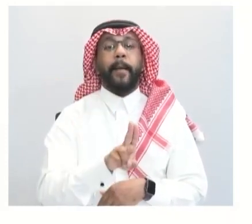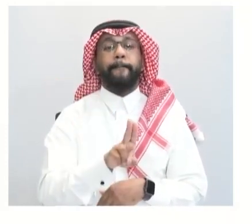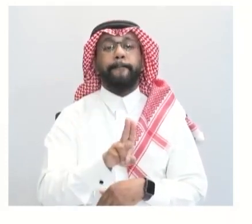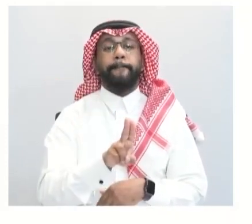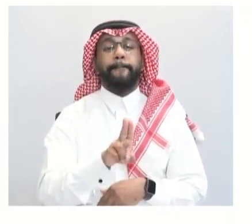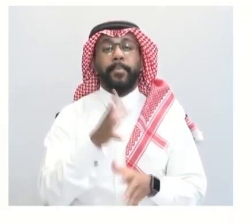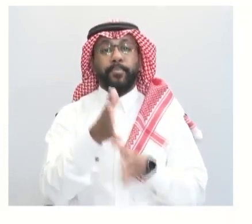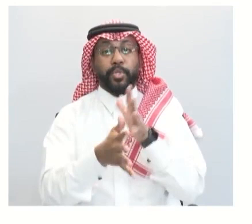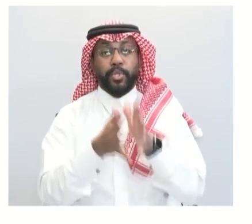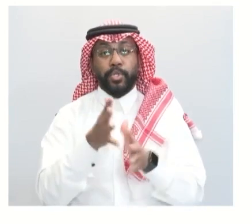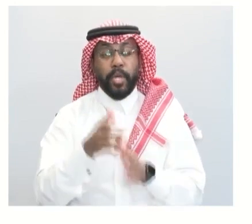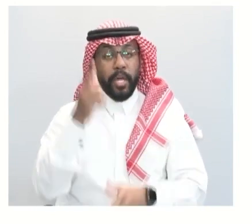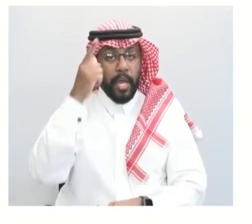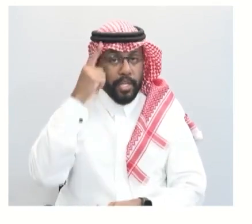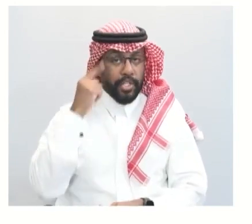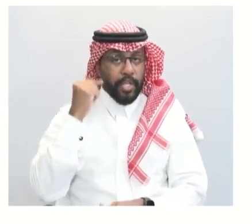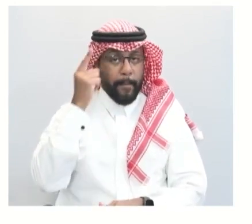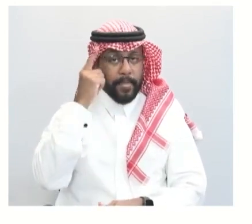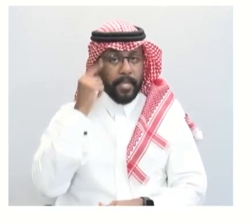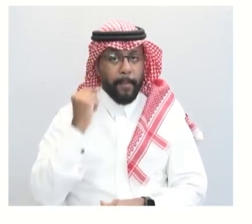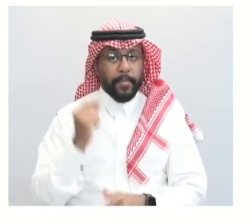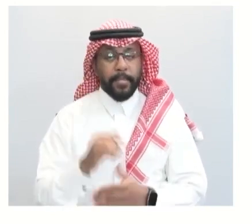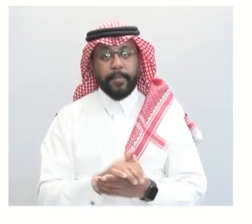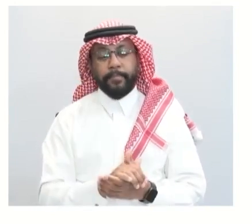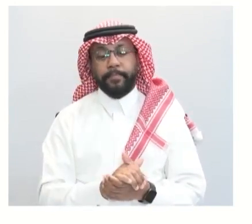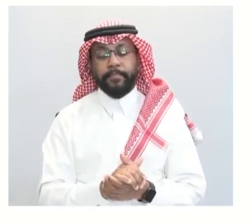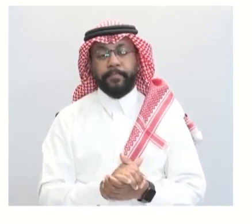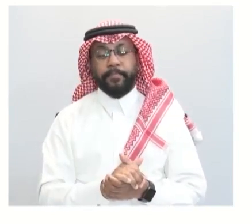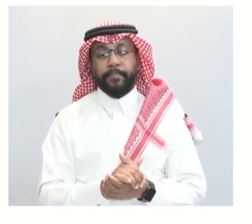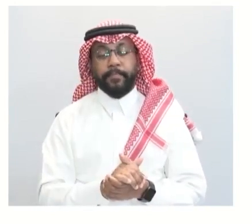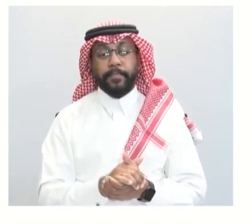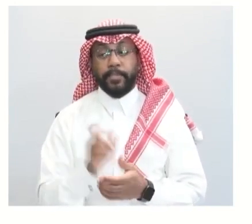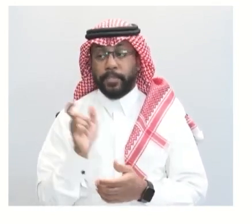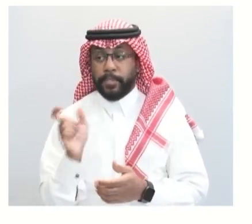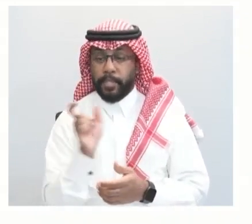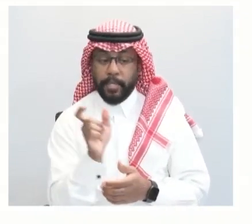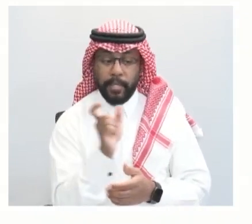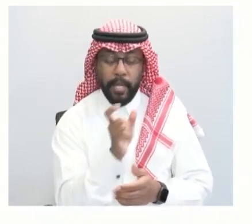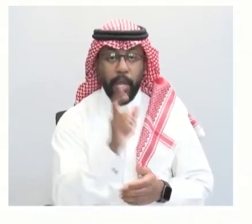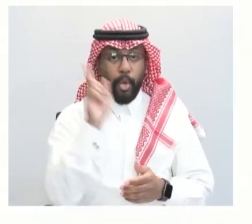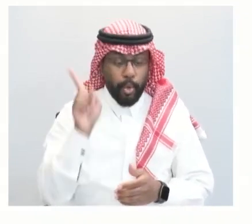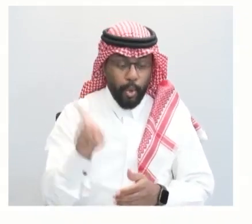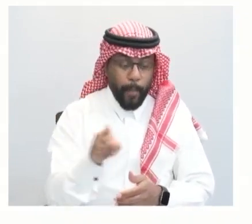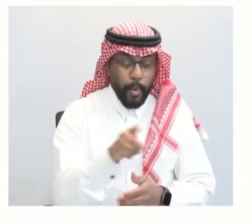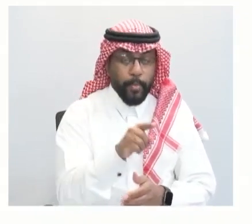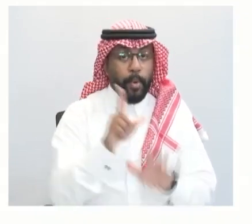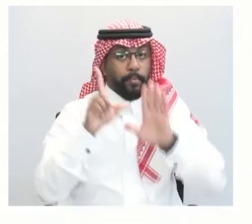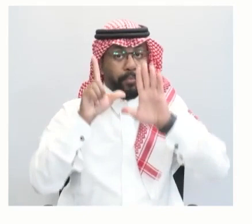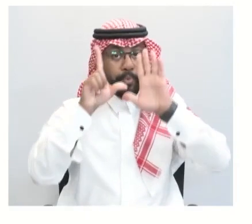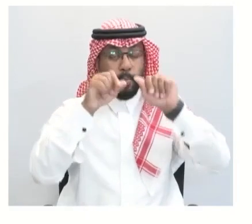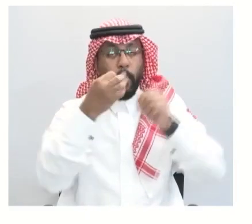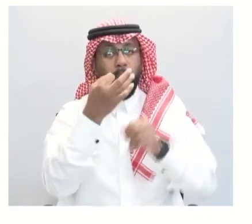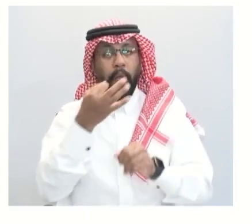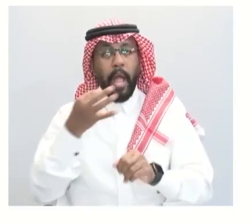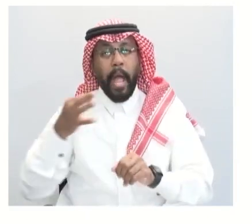احسنتم يوم السبت الان في هذا السؤال قمنا بترتيب ايام الاسبوع